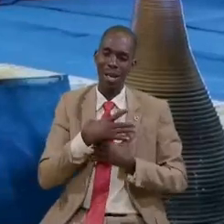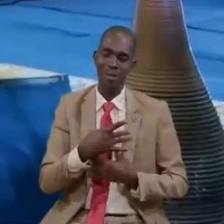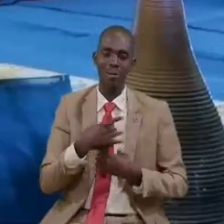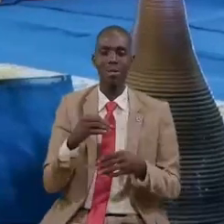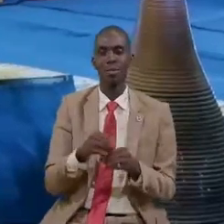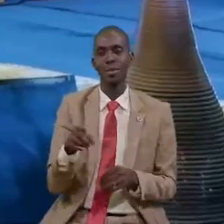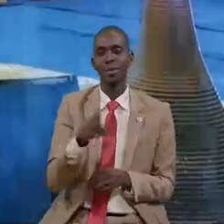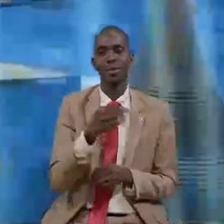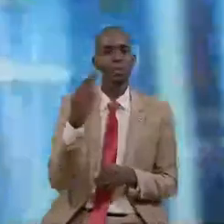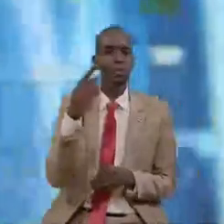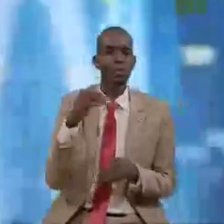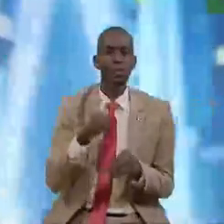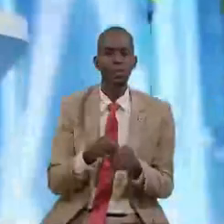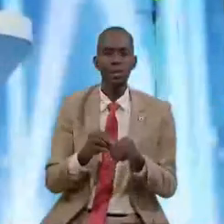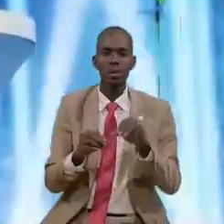vie. Voyons